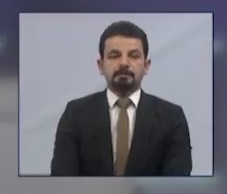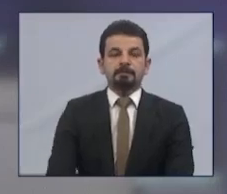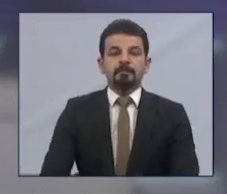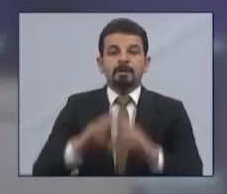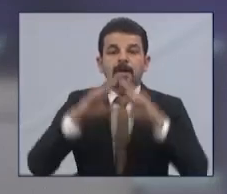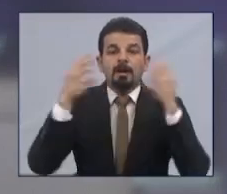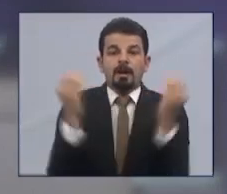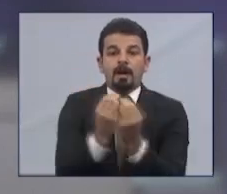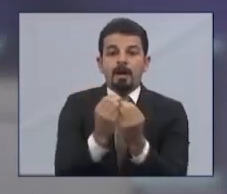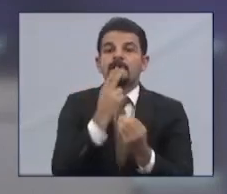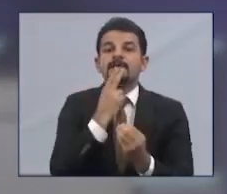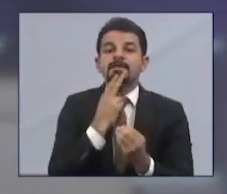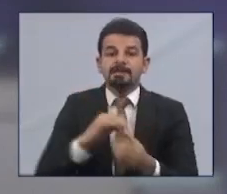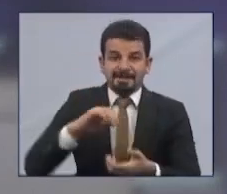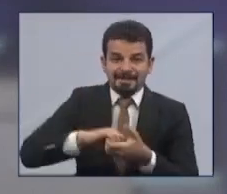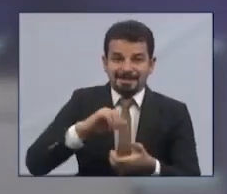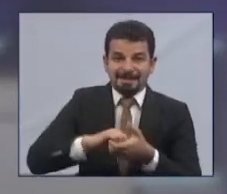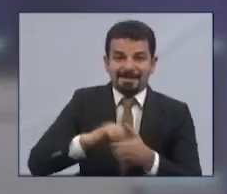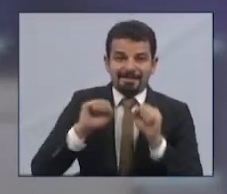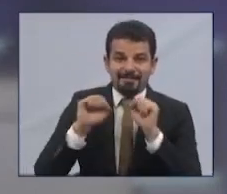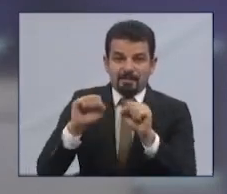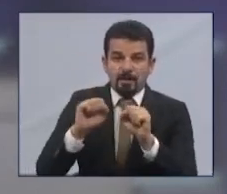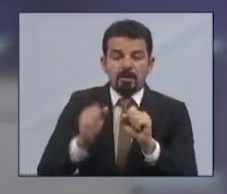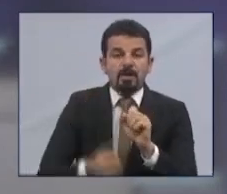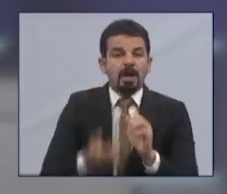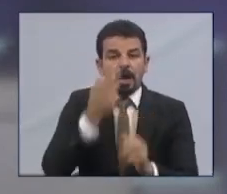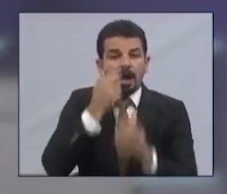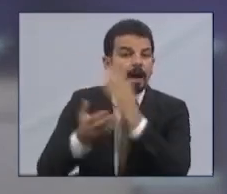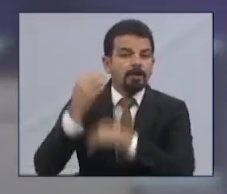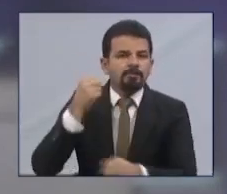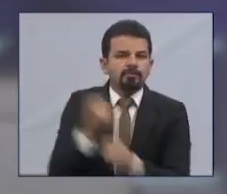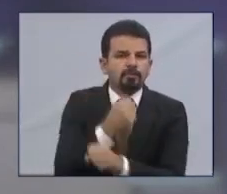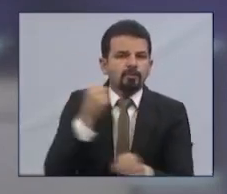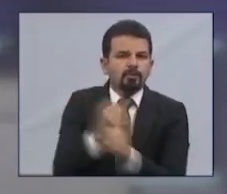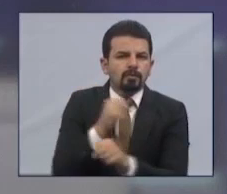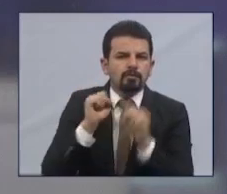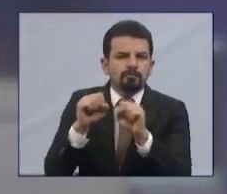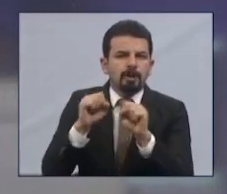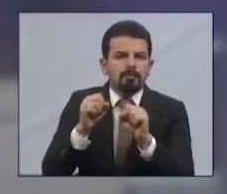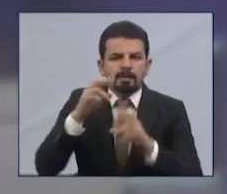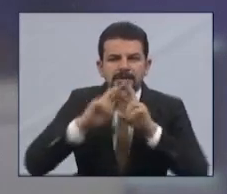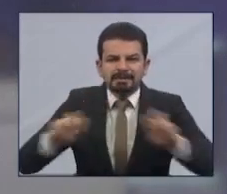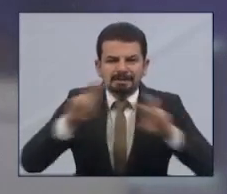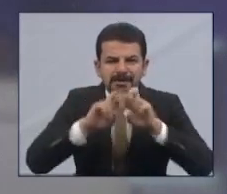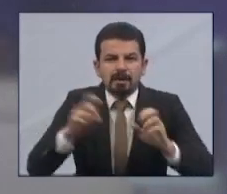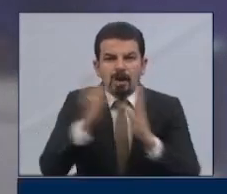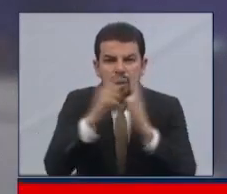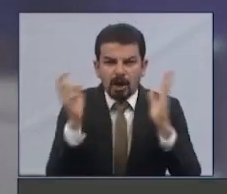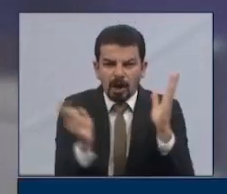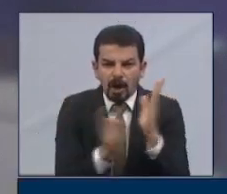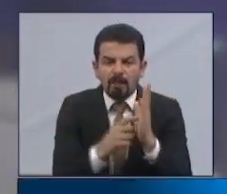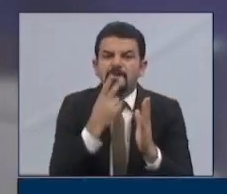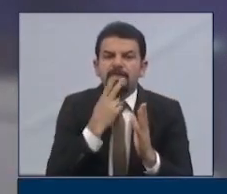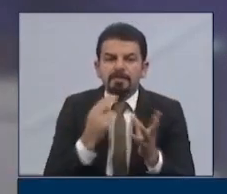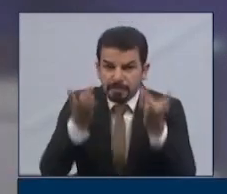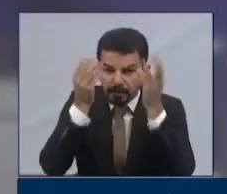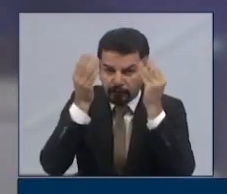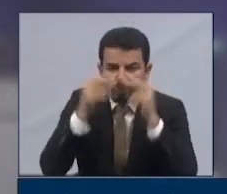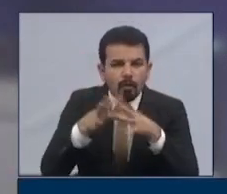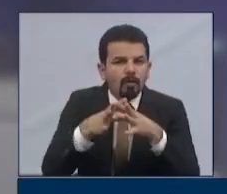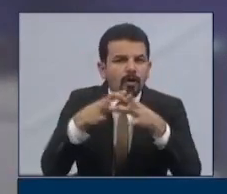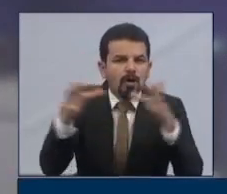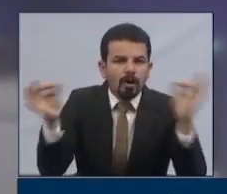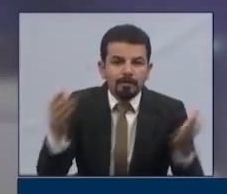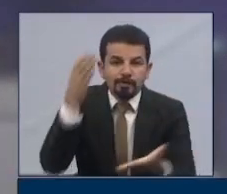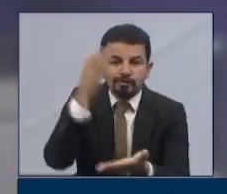كشفت هيئة النزاهة الاتحادية عن تفاصيل إنجازاتها وأعمالها التحقيقية والقانونية والوقائية والتثقيفية للنصف